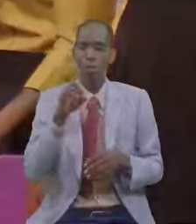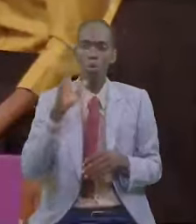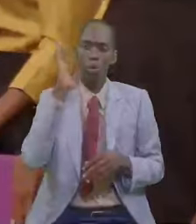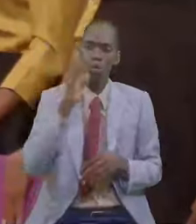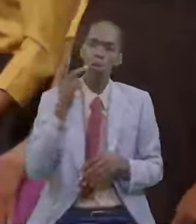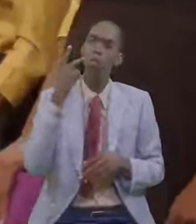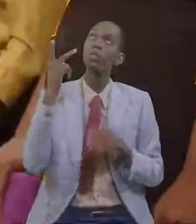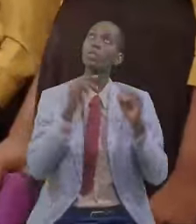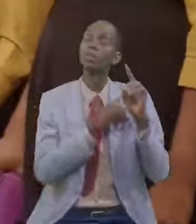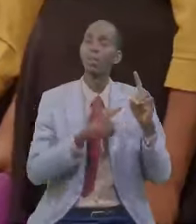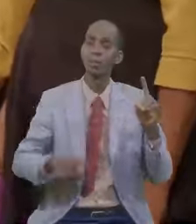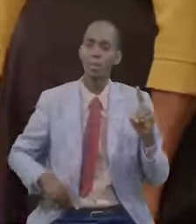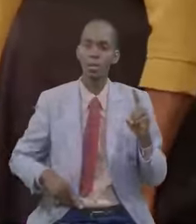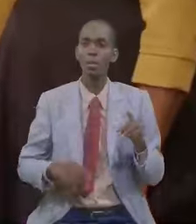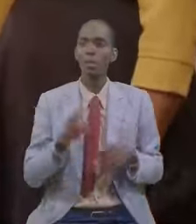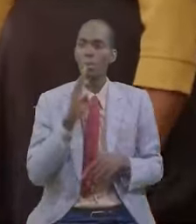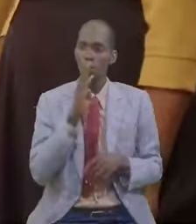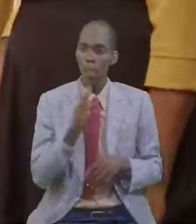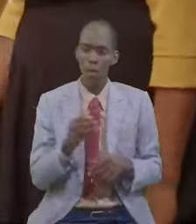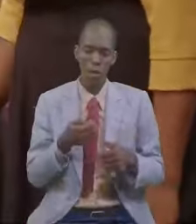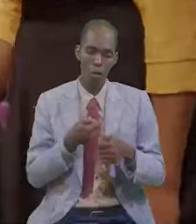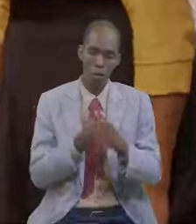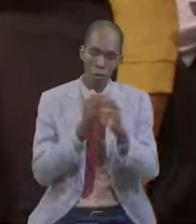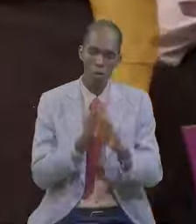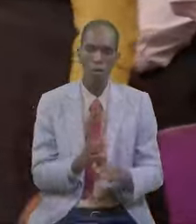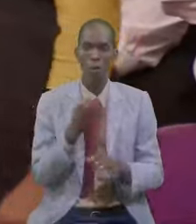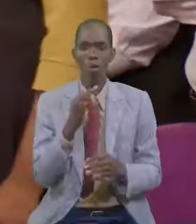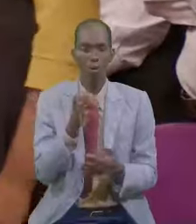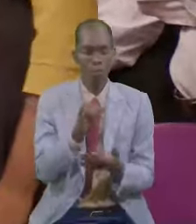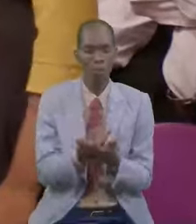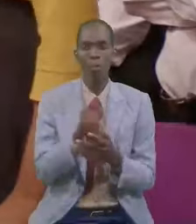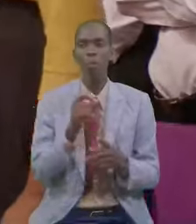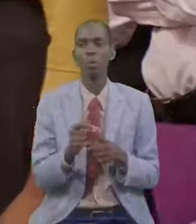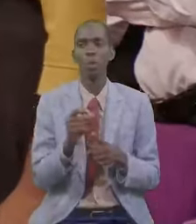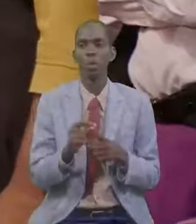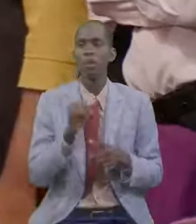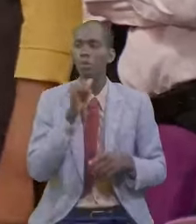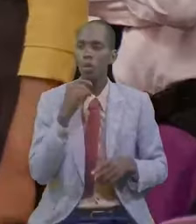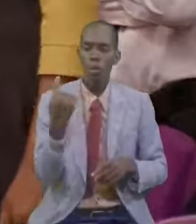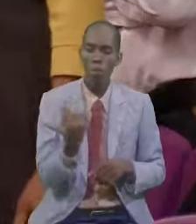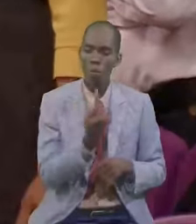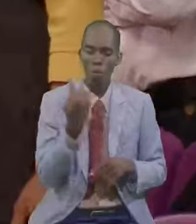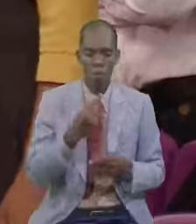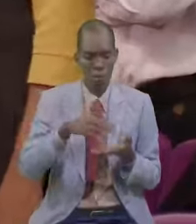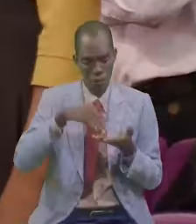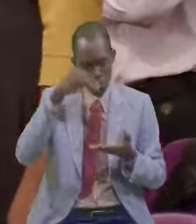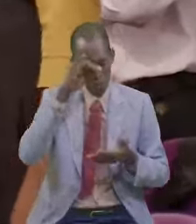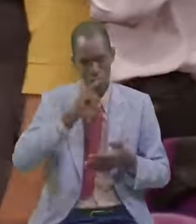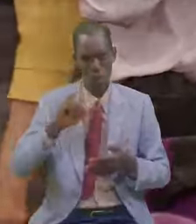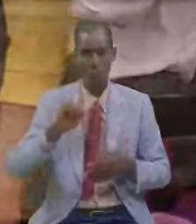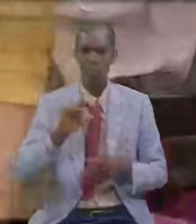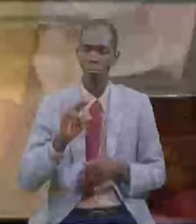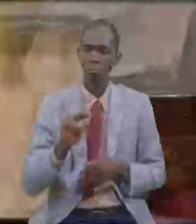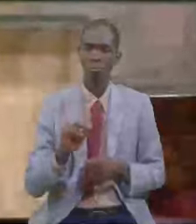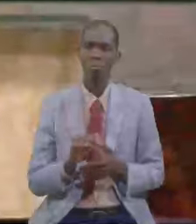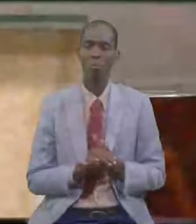avec tous et la sanctification sans laquelle personne ne verra le Seigneur. Mettez la parole en pratique et ne vous